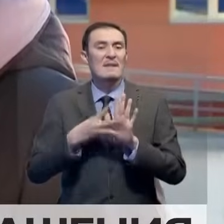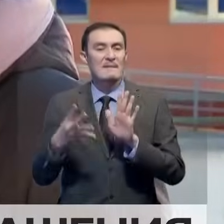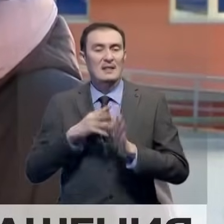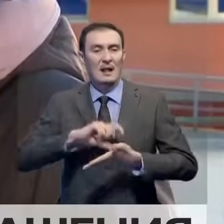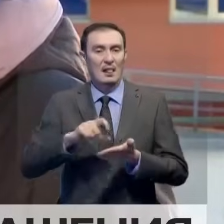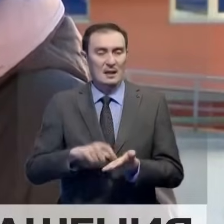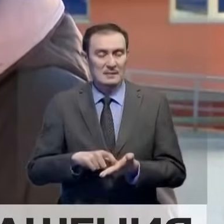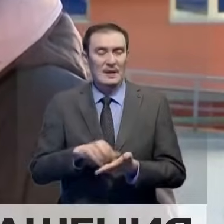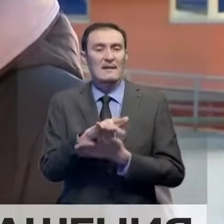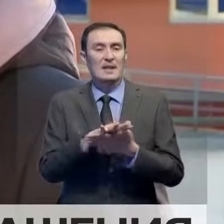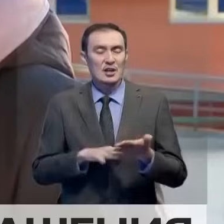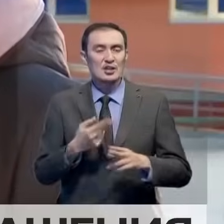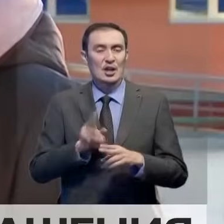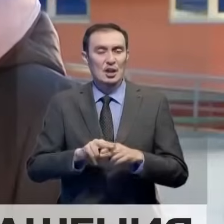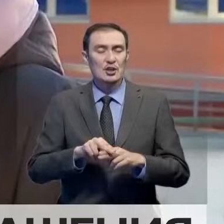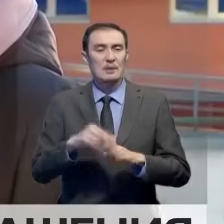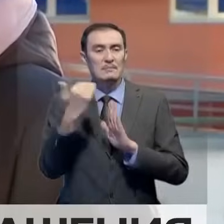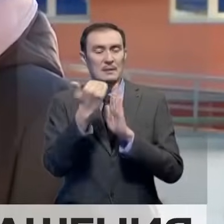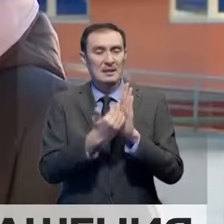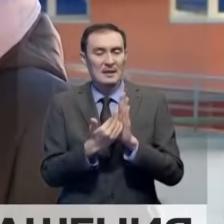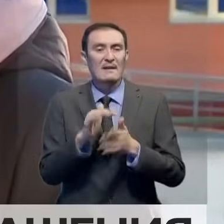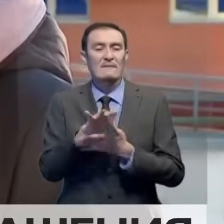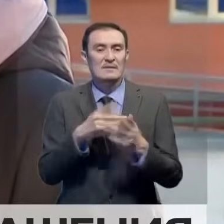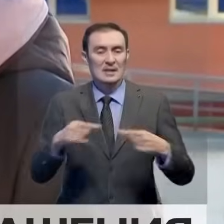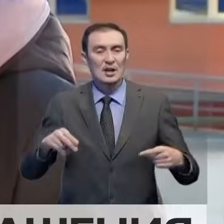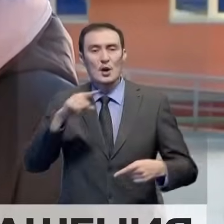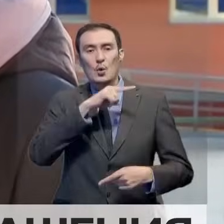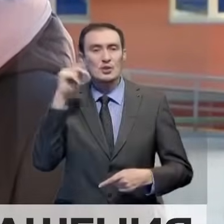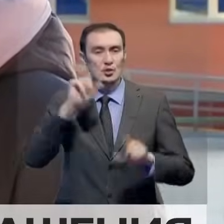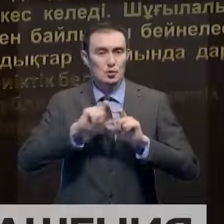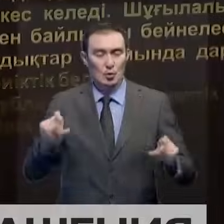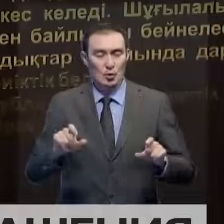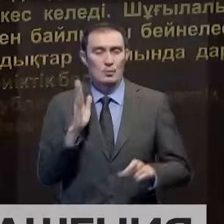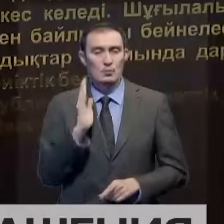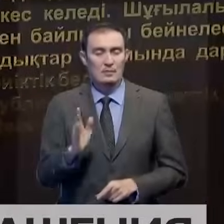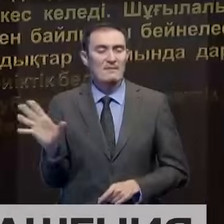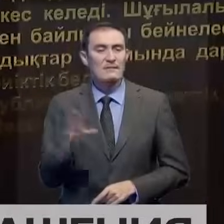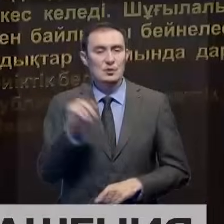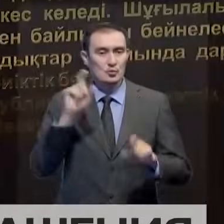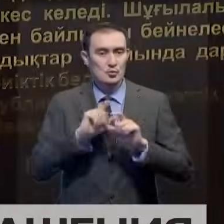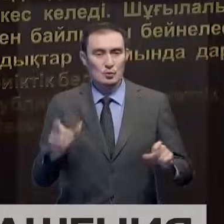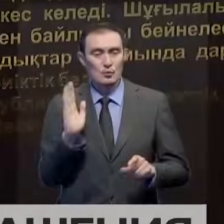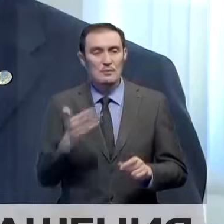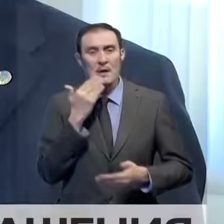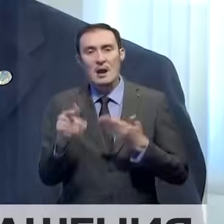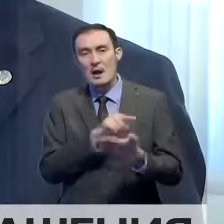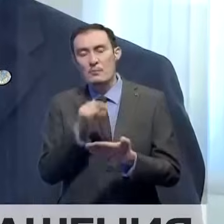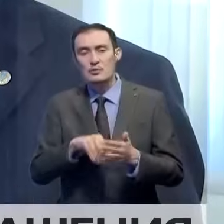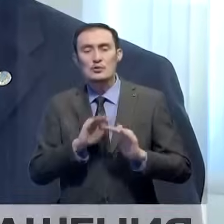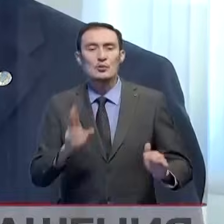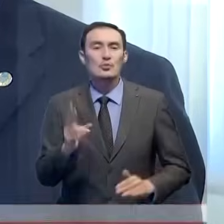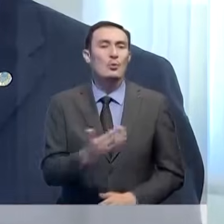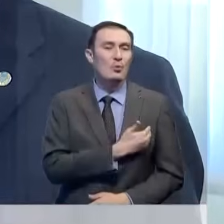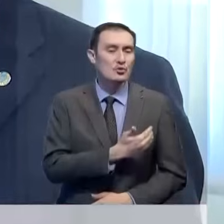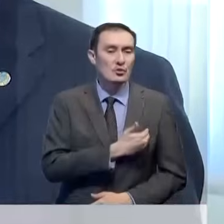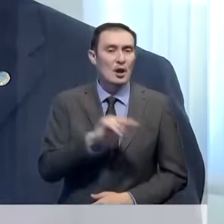9 классов. В дальнейшем эти учебные дисциплины и в остальных российских школах Байконура. По всем школам проведем опросы у детей, кто изъявит